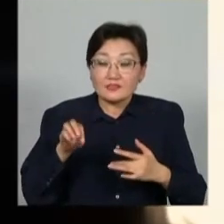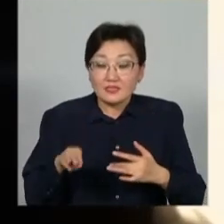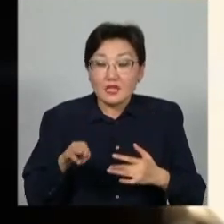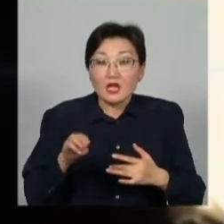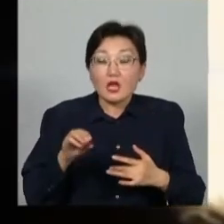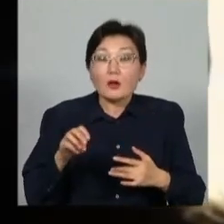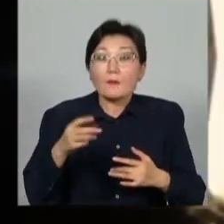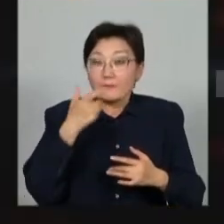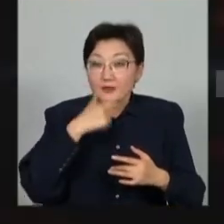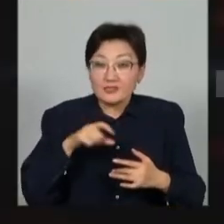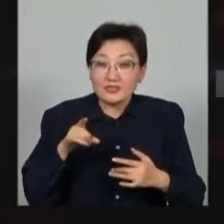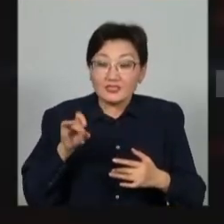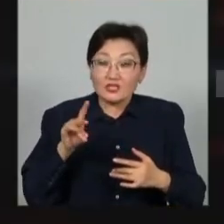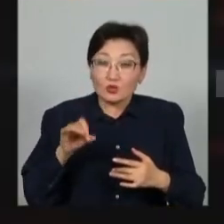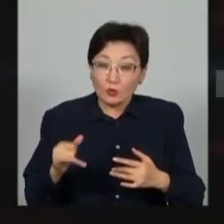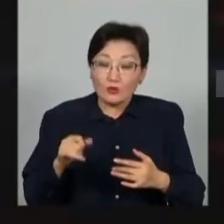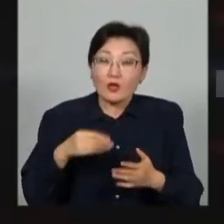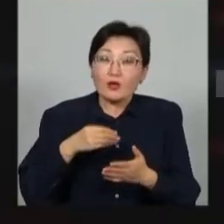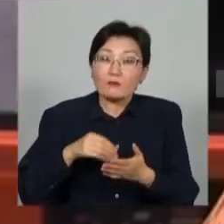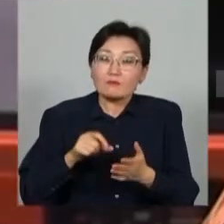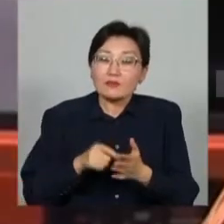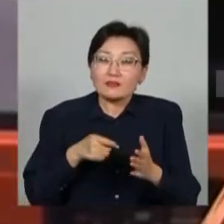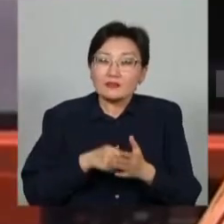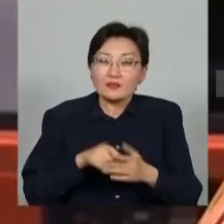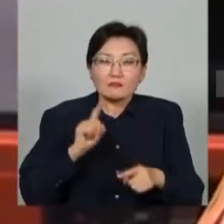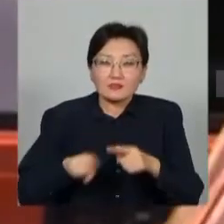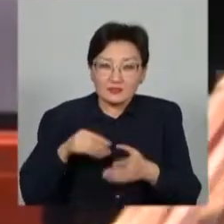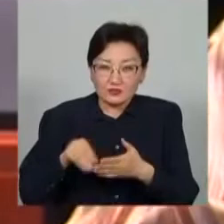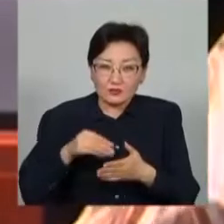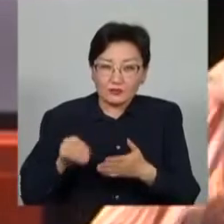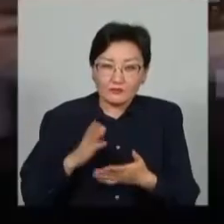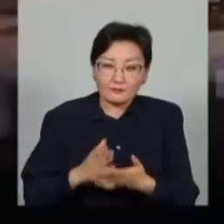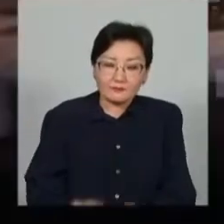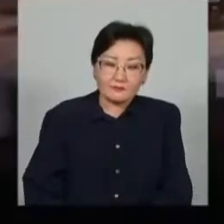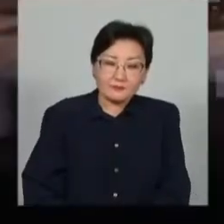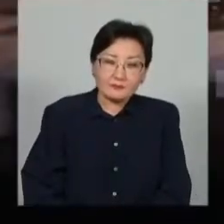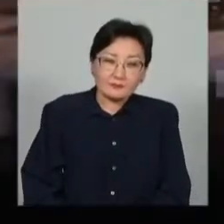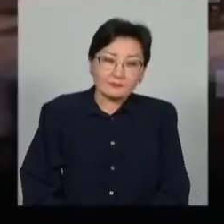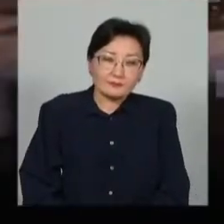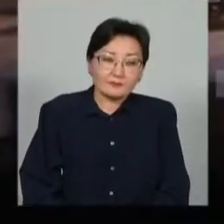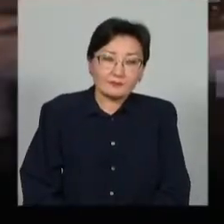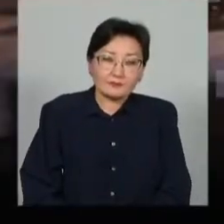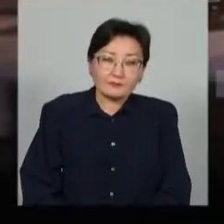Грину». Да и там всегда аншлаг. Билеты раскупают за считанные часы. Айнрафина Рикпаева, телеканал «Алматы».